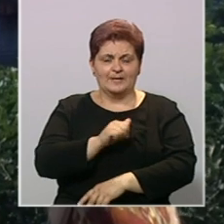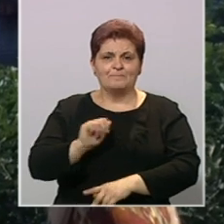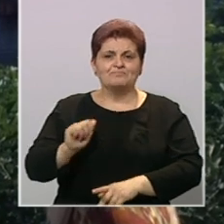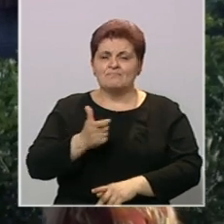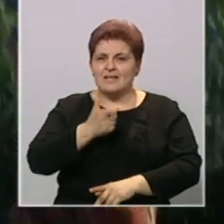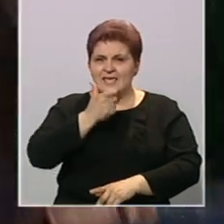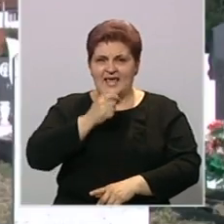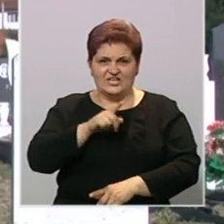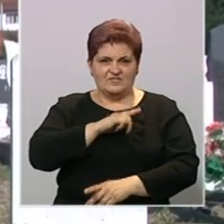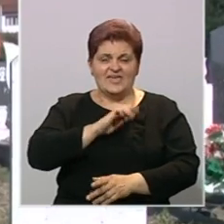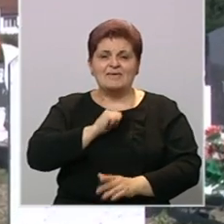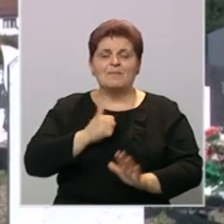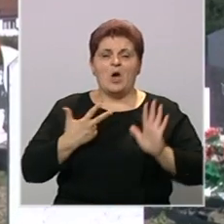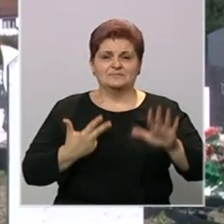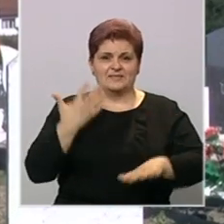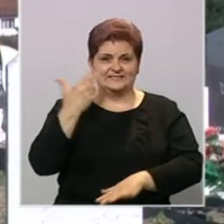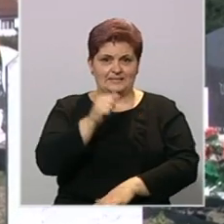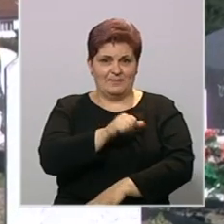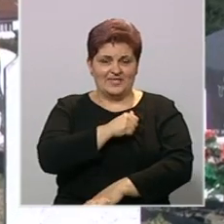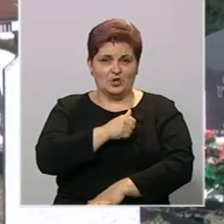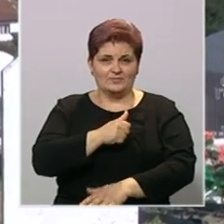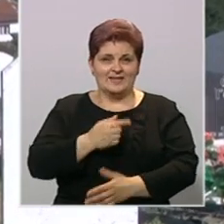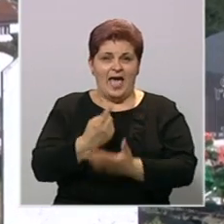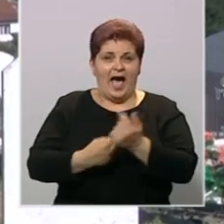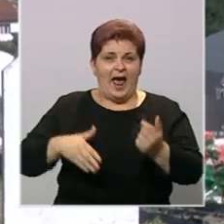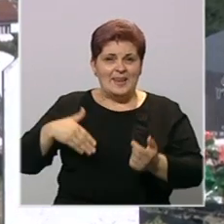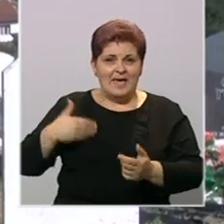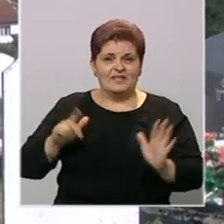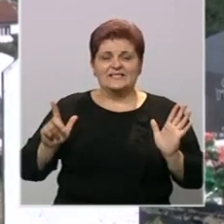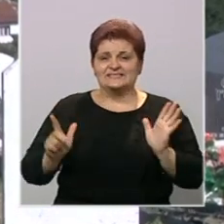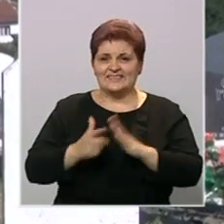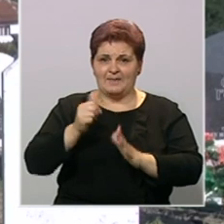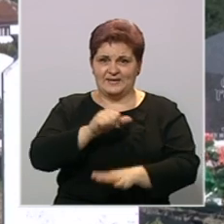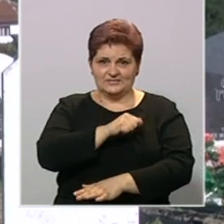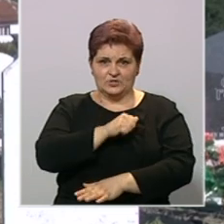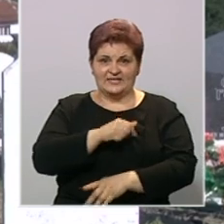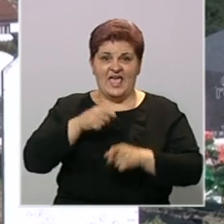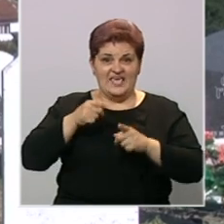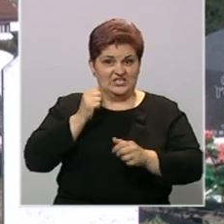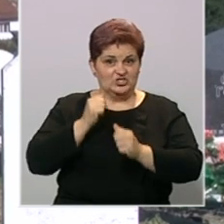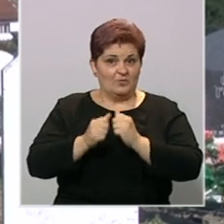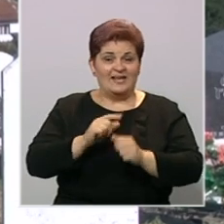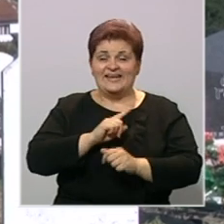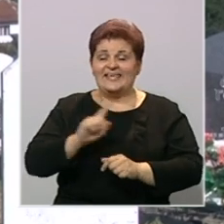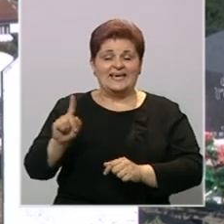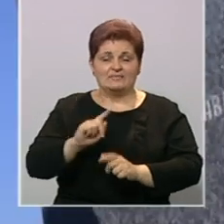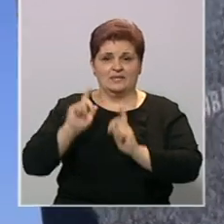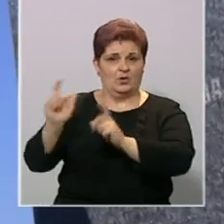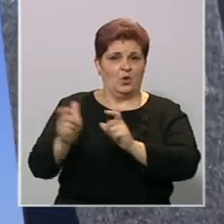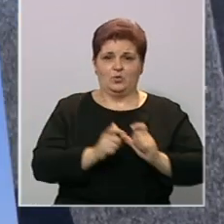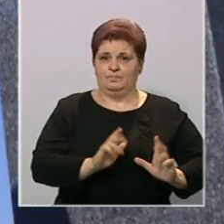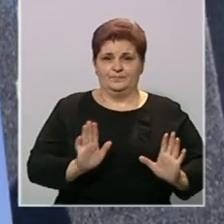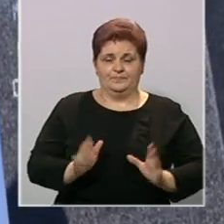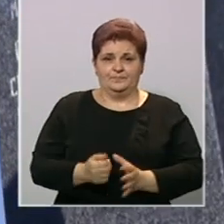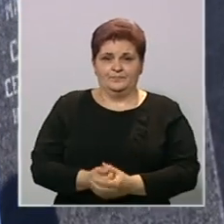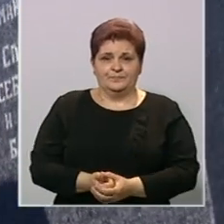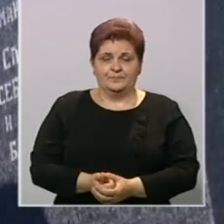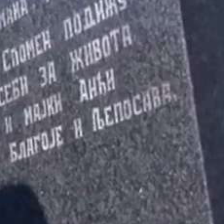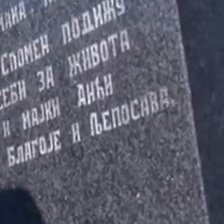godine. Najstarija žrtva imala je 85, a najmlađa 17 godina. Za ovaj zločin niko nije odgovarao.